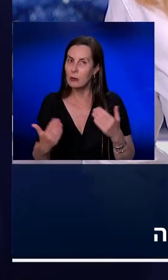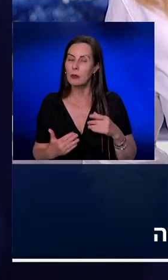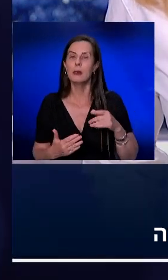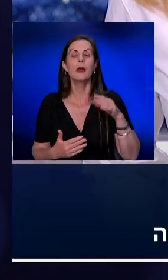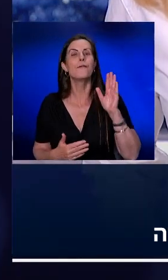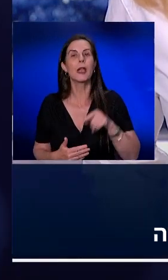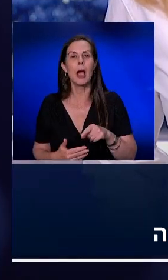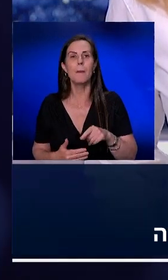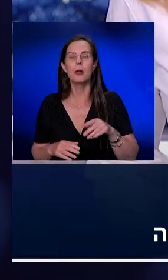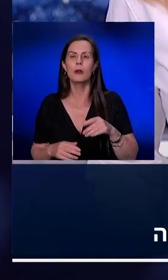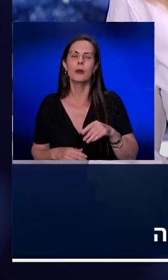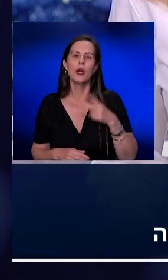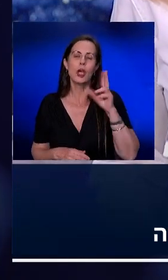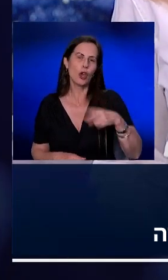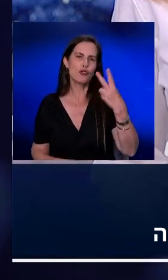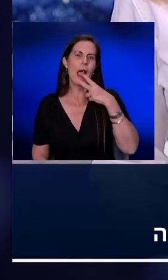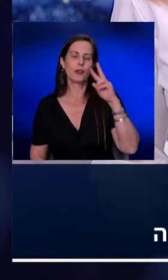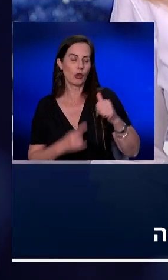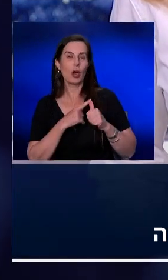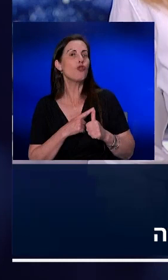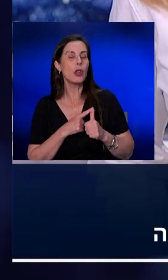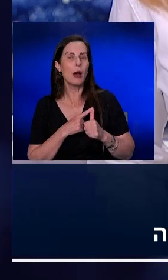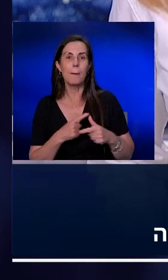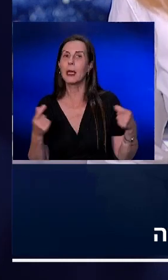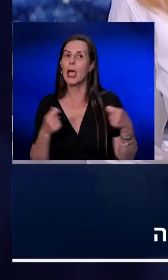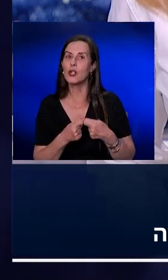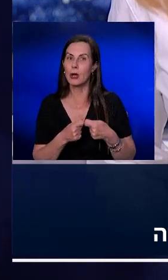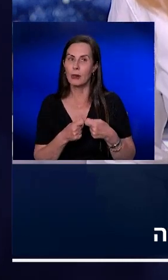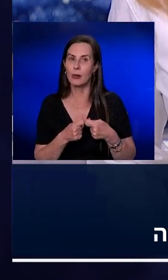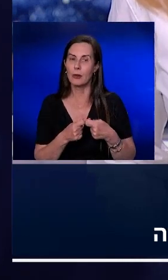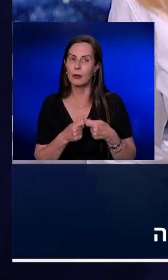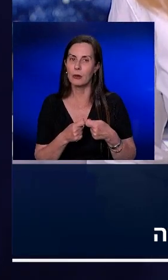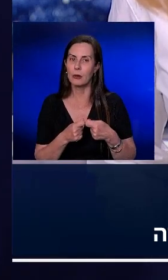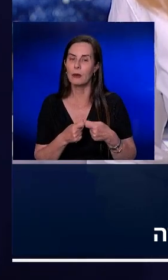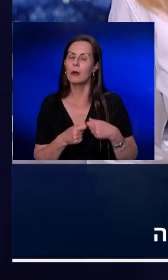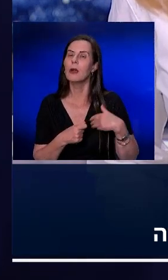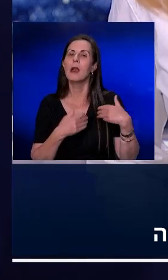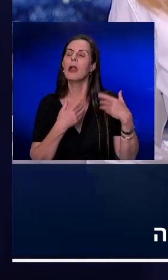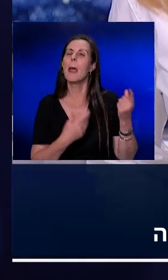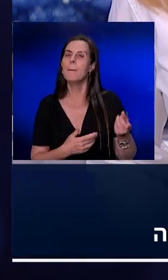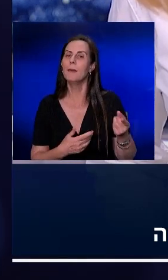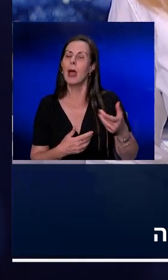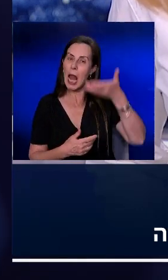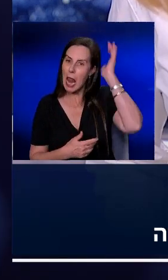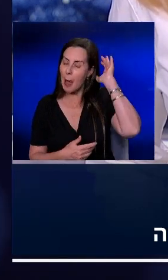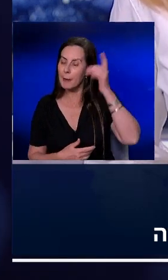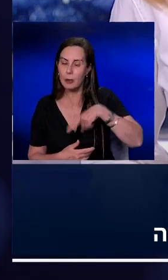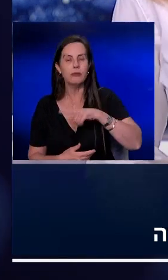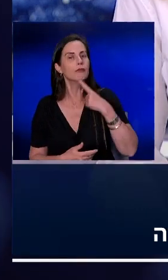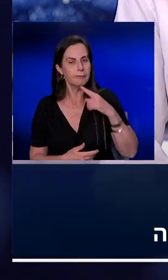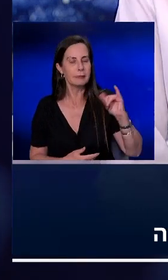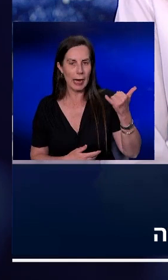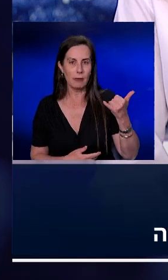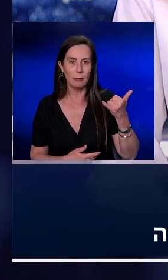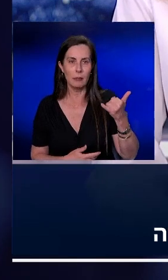ובמהלכם בעצם שתי הבטחות מרכזיות, הראשונה בהקשר... הם מאשררים למעשה לפיד ואנשיו את העמדה